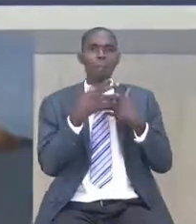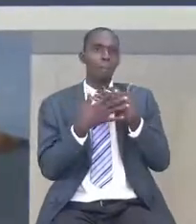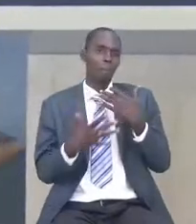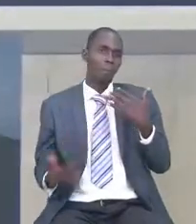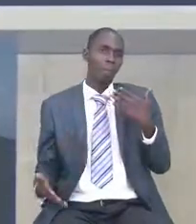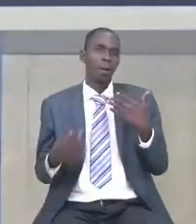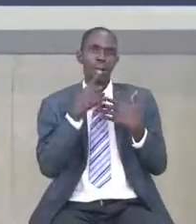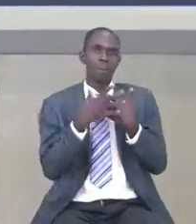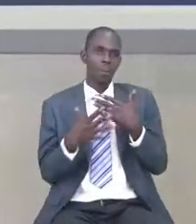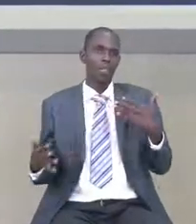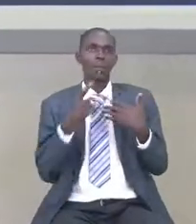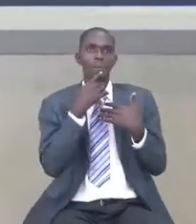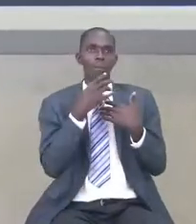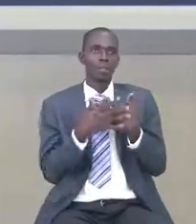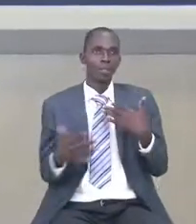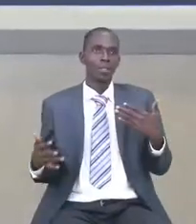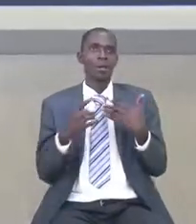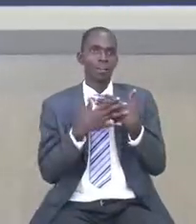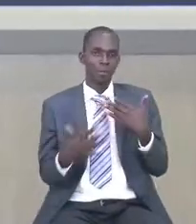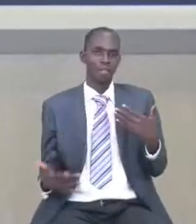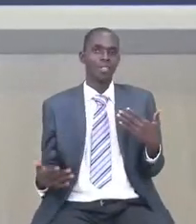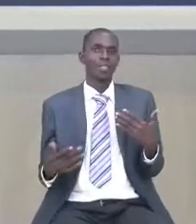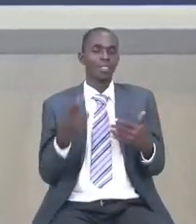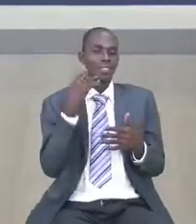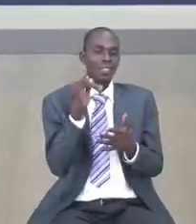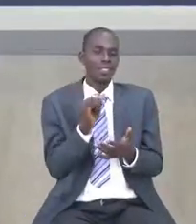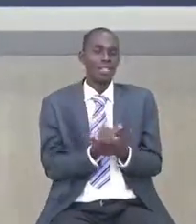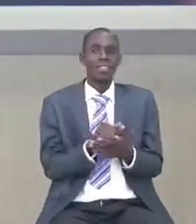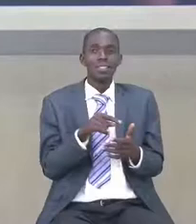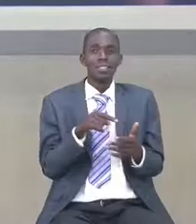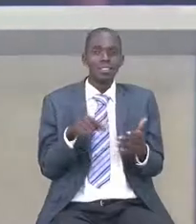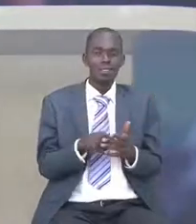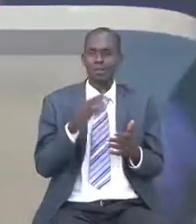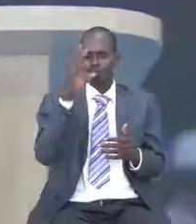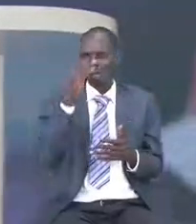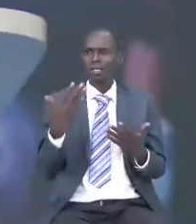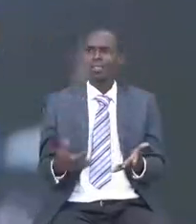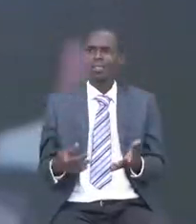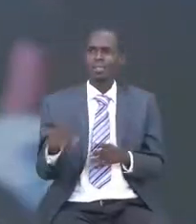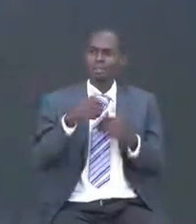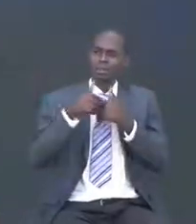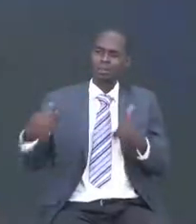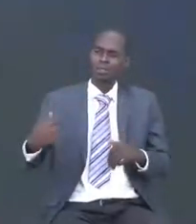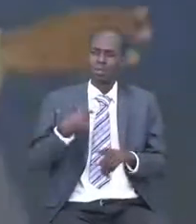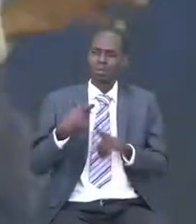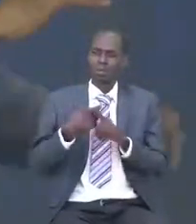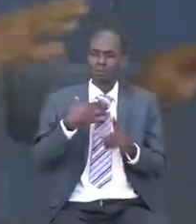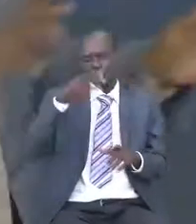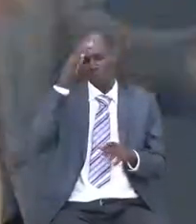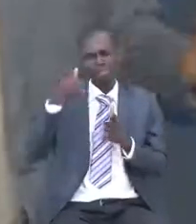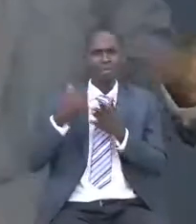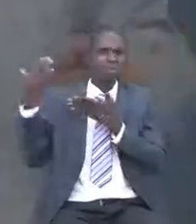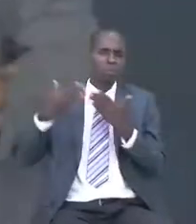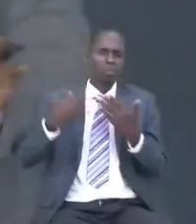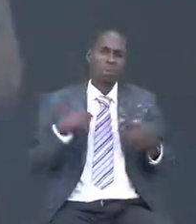cœur. Ils m'ont séparé de mon père. Oh, ça l'a coulé, ça a causé des saignements. On l'a séparé de la famille, ça